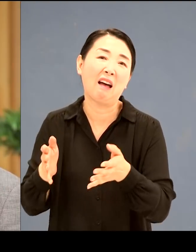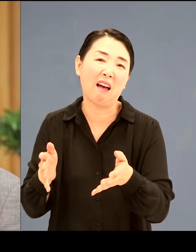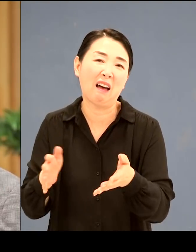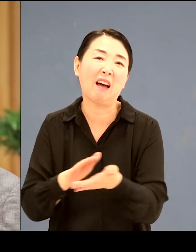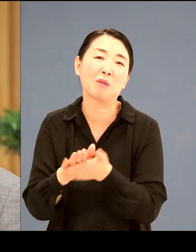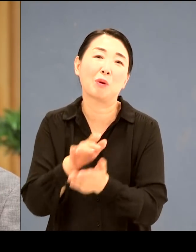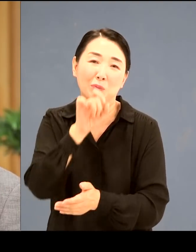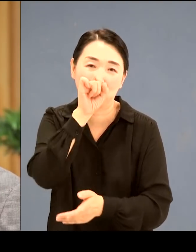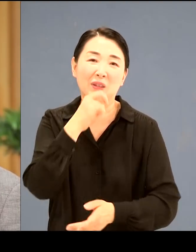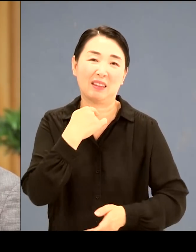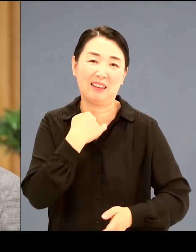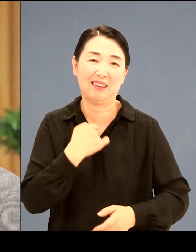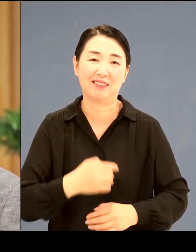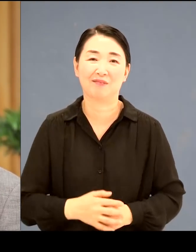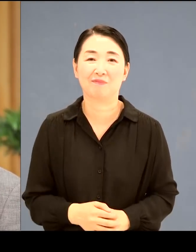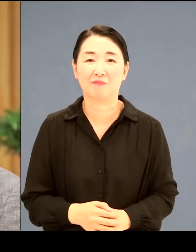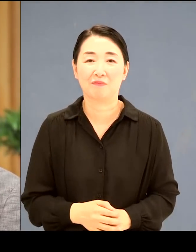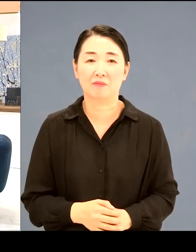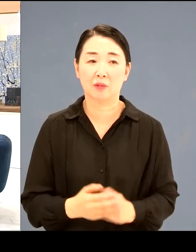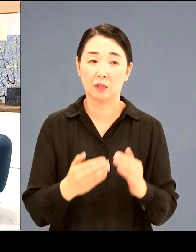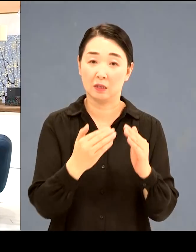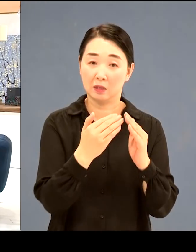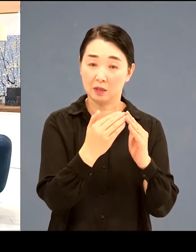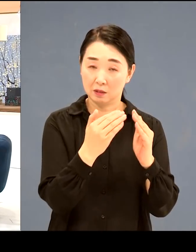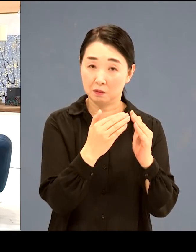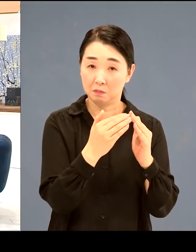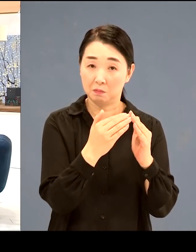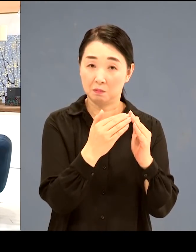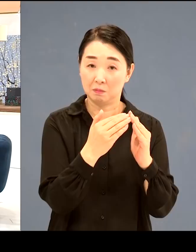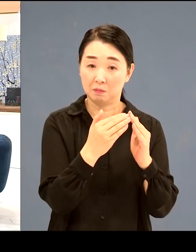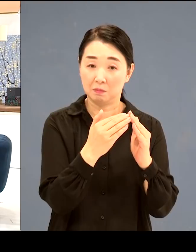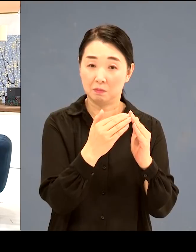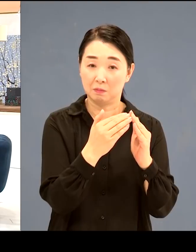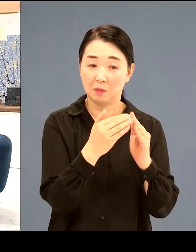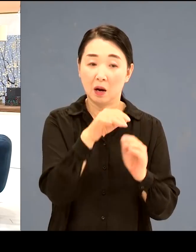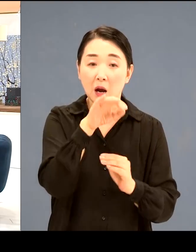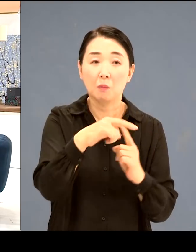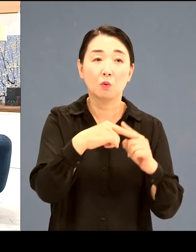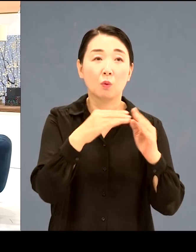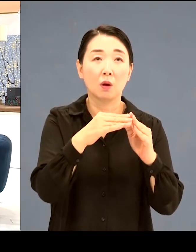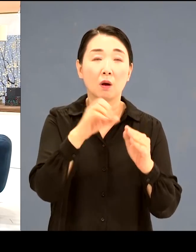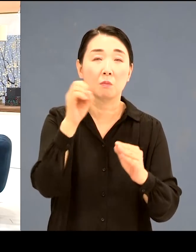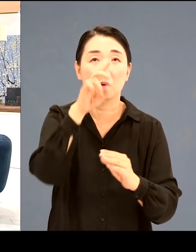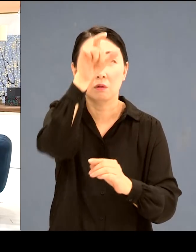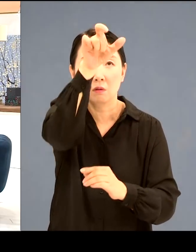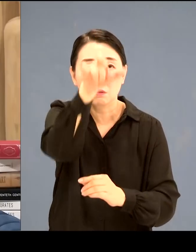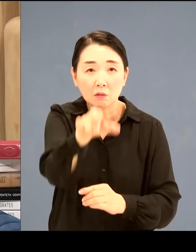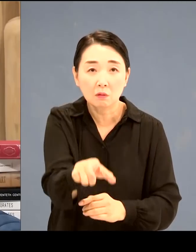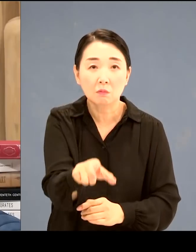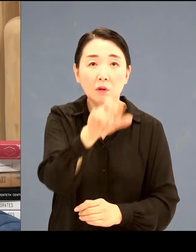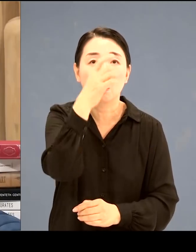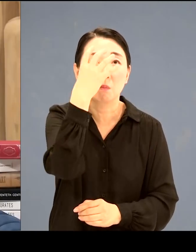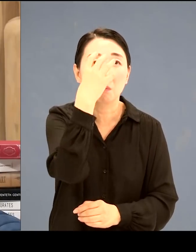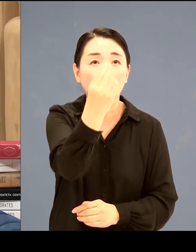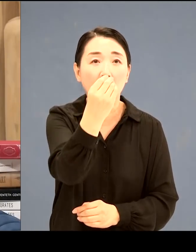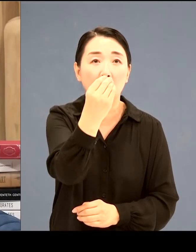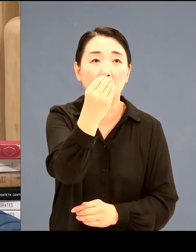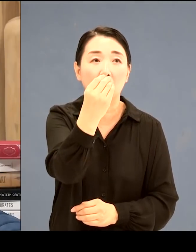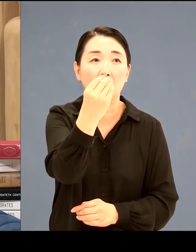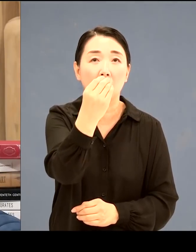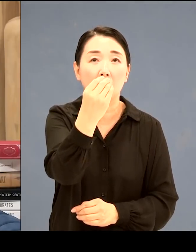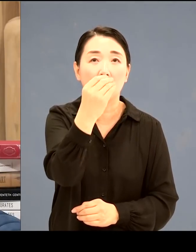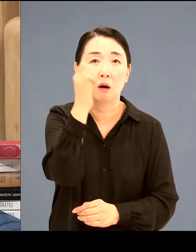시절이었거든요. 네. 집 앞에 교회에 갑자기 그 십자가가 눈에 들어오는데요. 새벽 기도를 해야